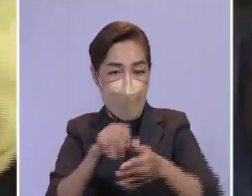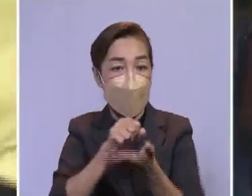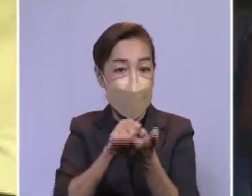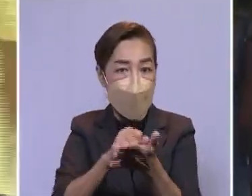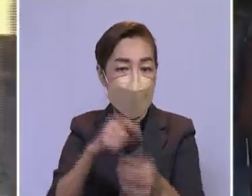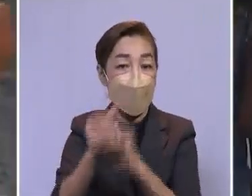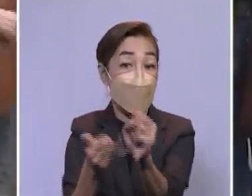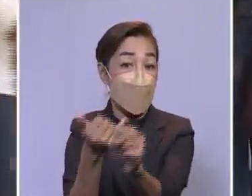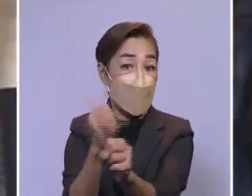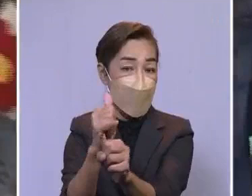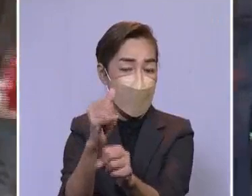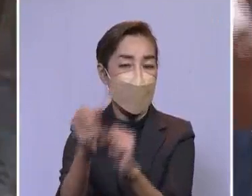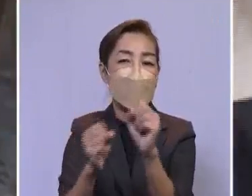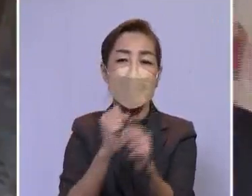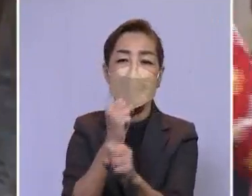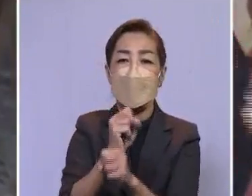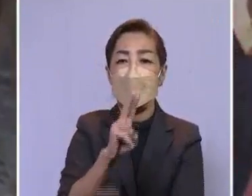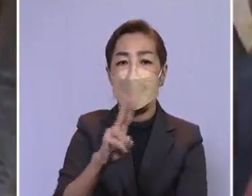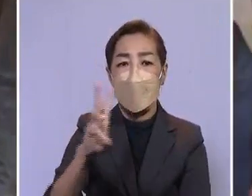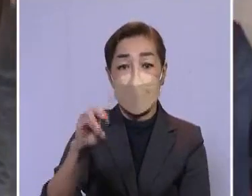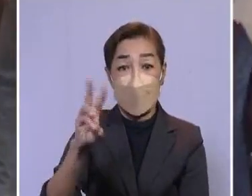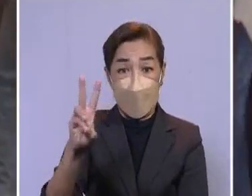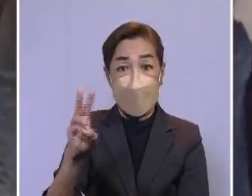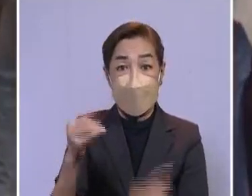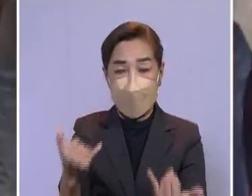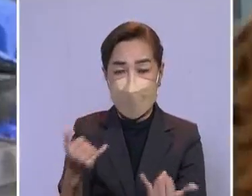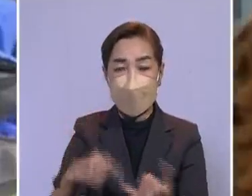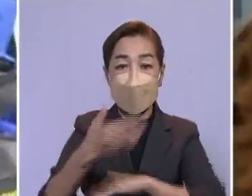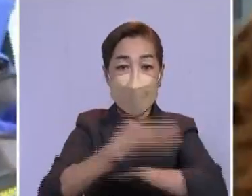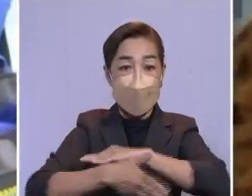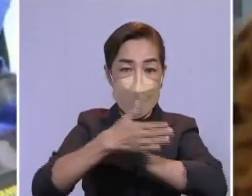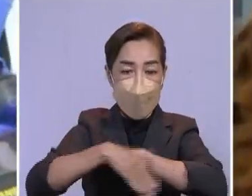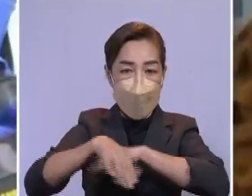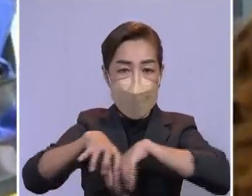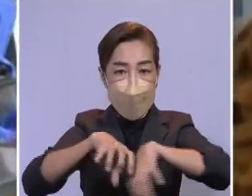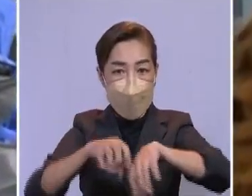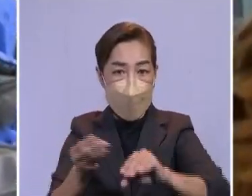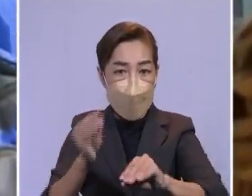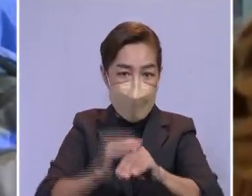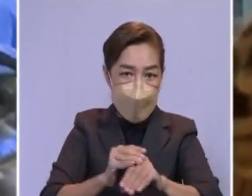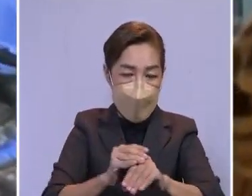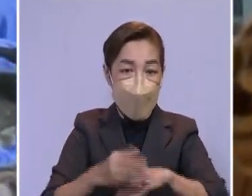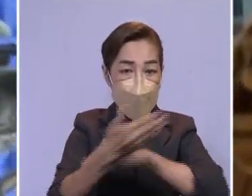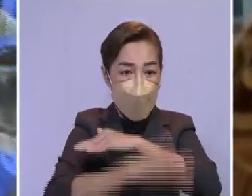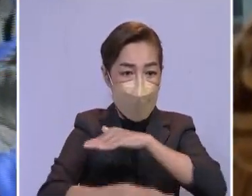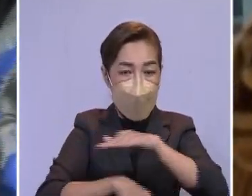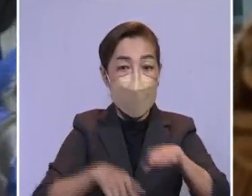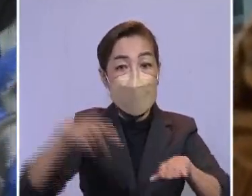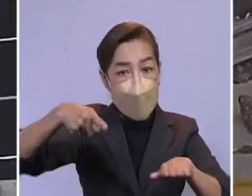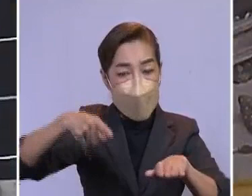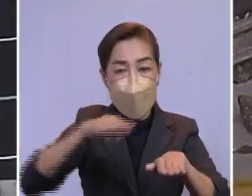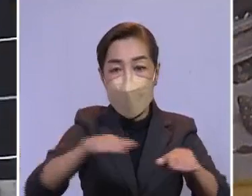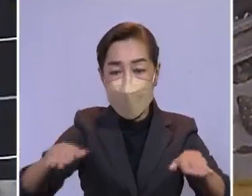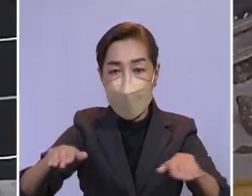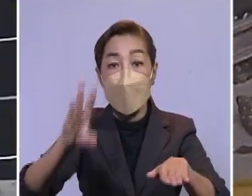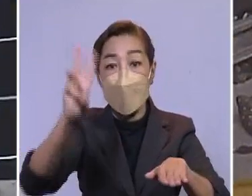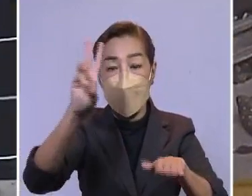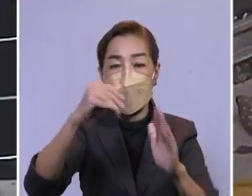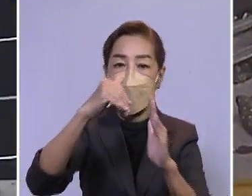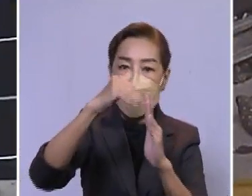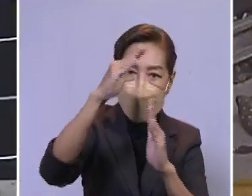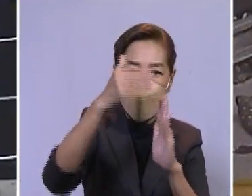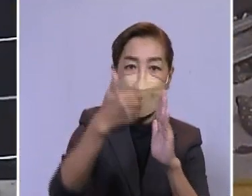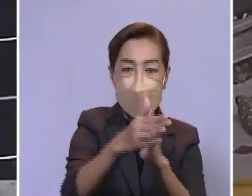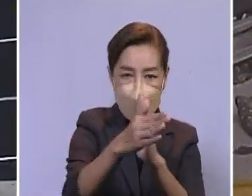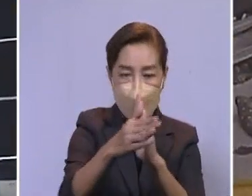ในช่วงปีใหม่ 2566นี้นะฮะการรถไฟได้จัดเพิ่ม 6ขบวนรถพิเศษสายเหนือสายตะวันออกเฉียงเหนือ